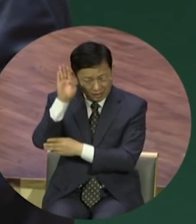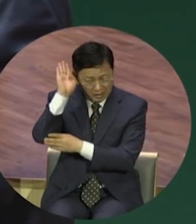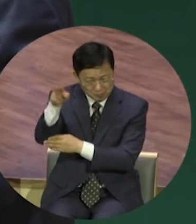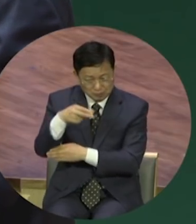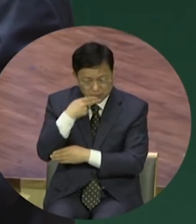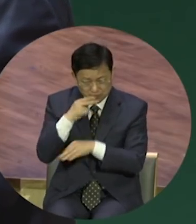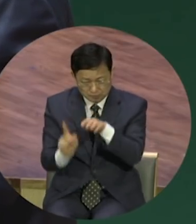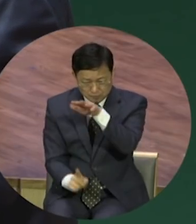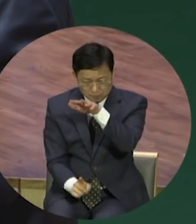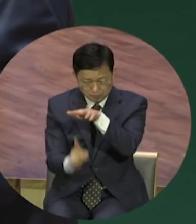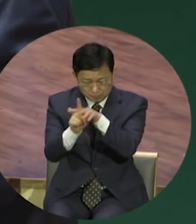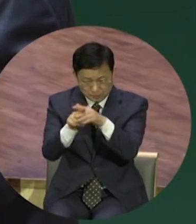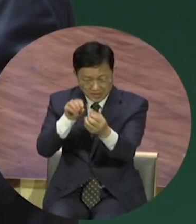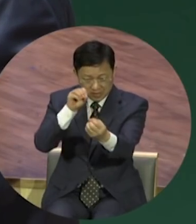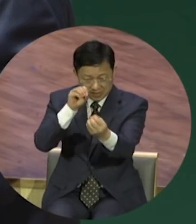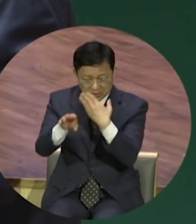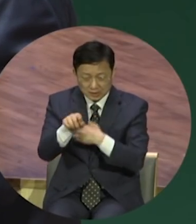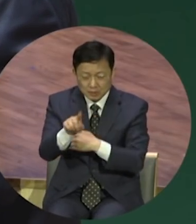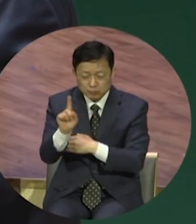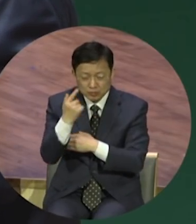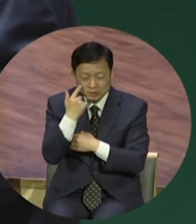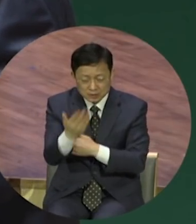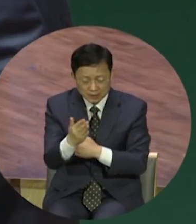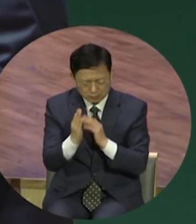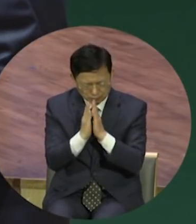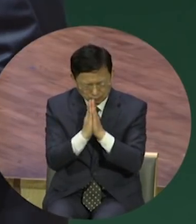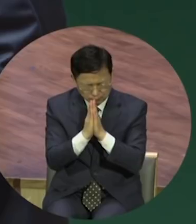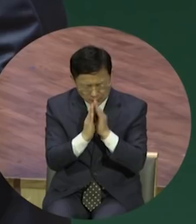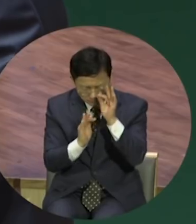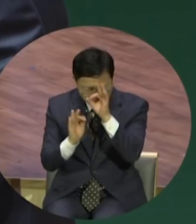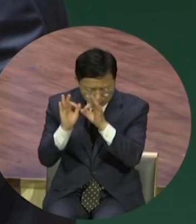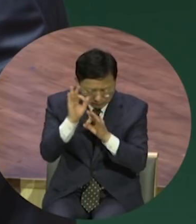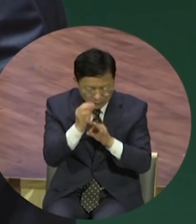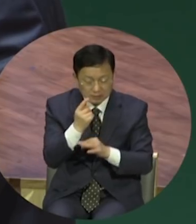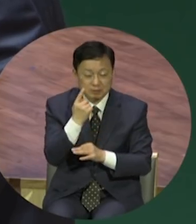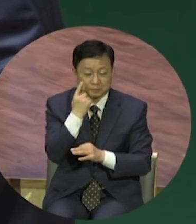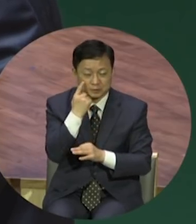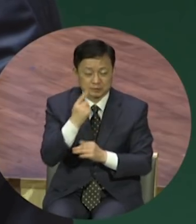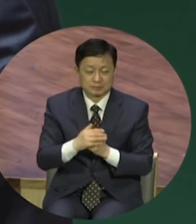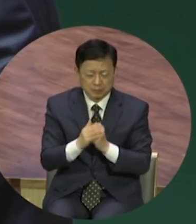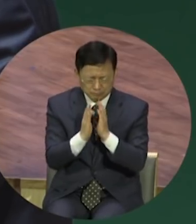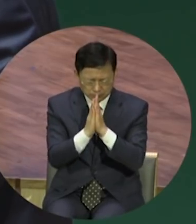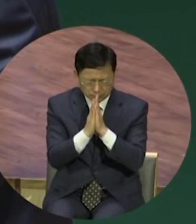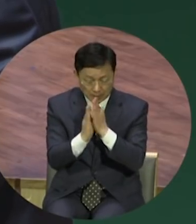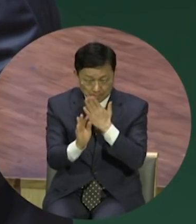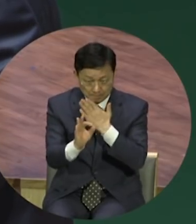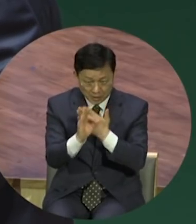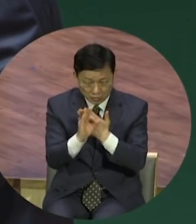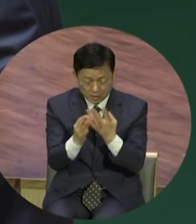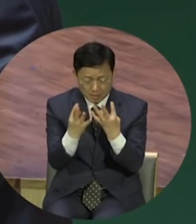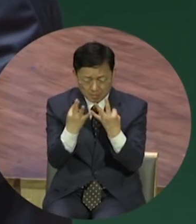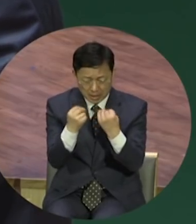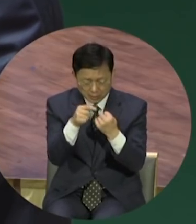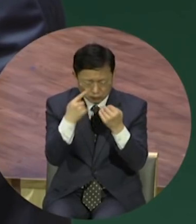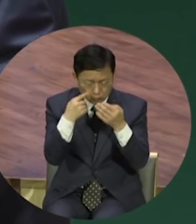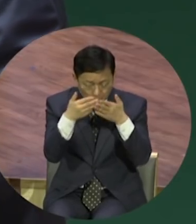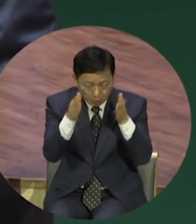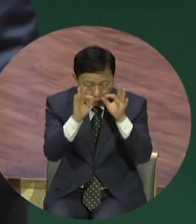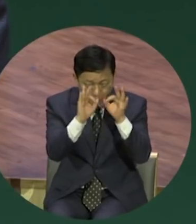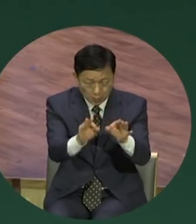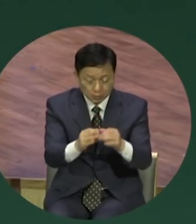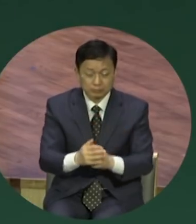your unprecedented, never repeated answer for military missions particularly? 그러니까 많은 것이 보였어요. And through that prayer, I was able to see many things.